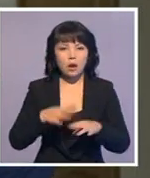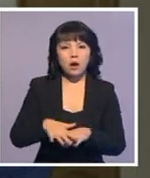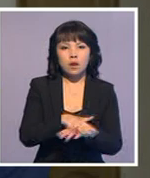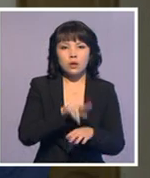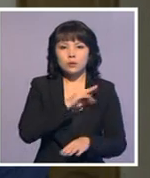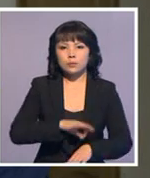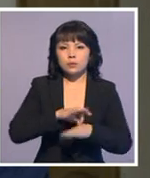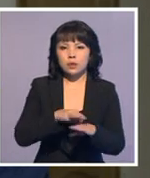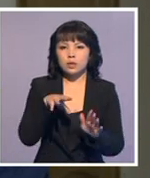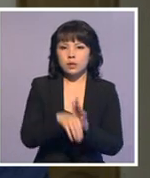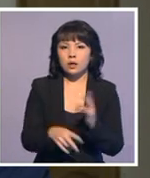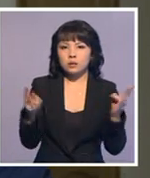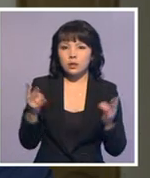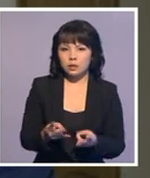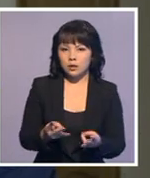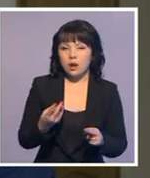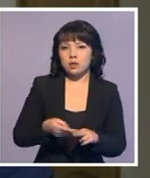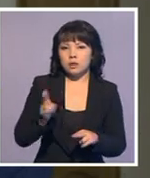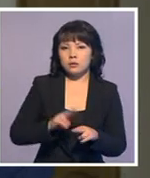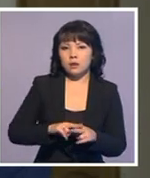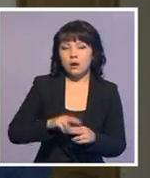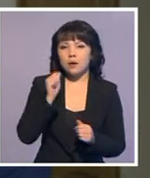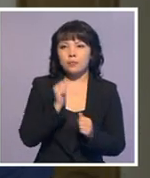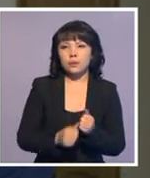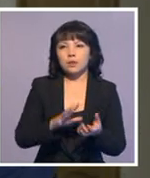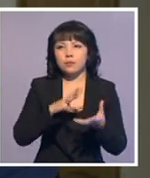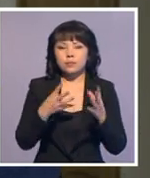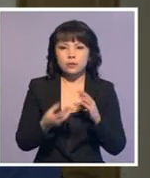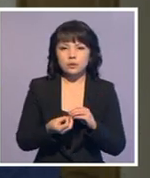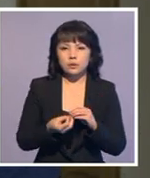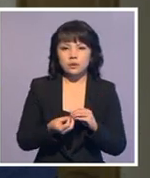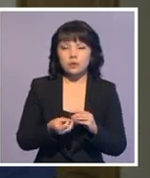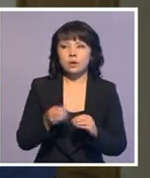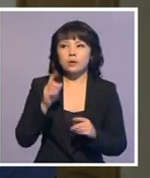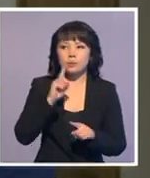білу керек. Енді оның барлығы бірден бола қоймайды.